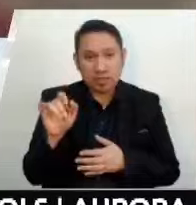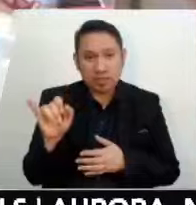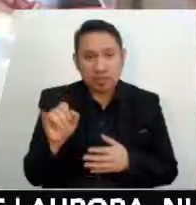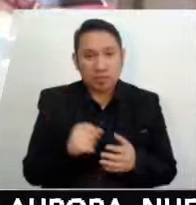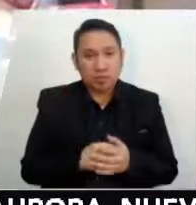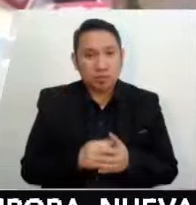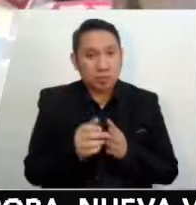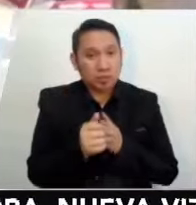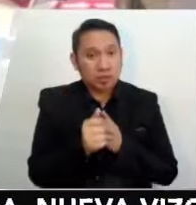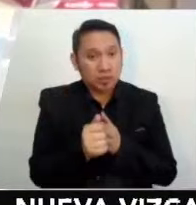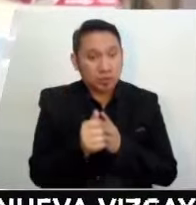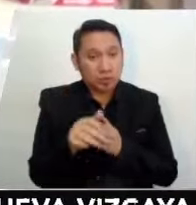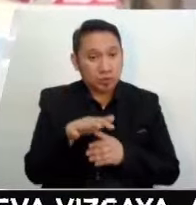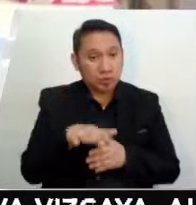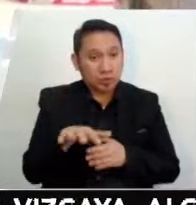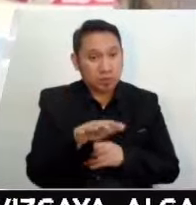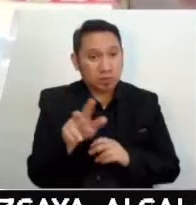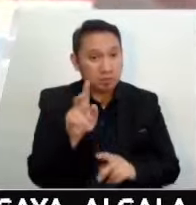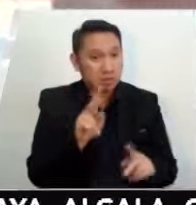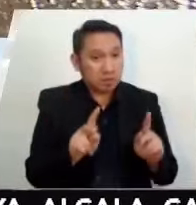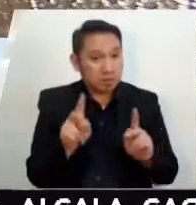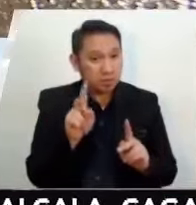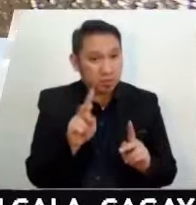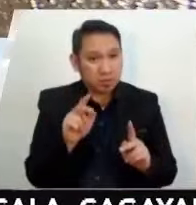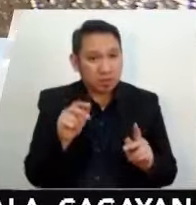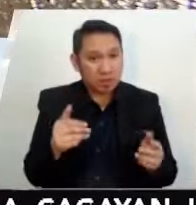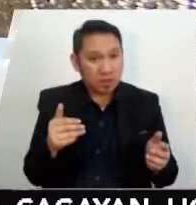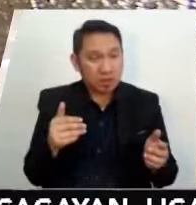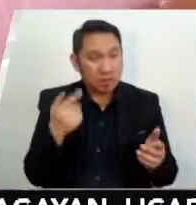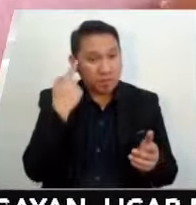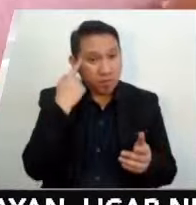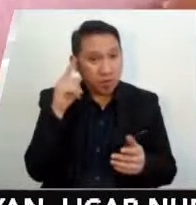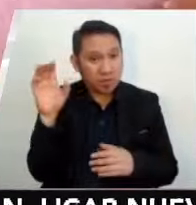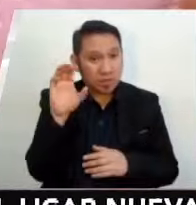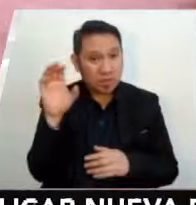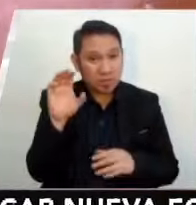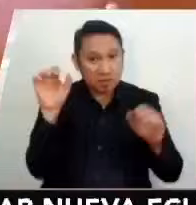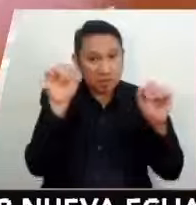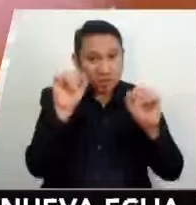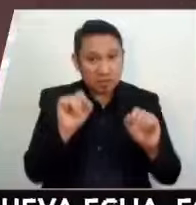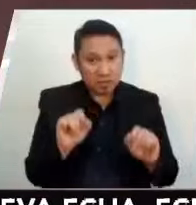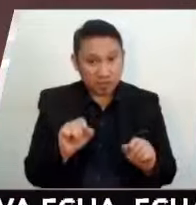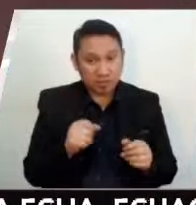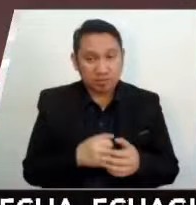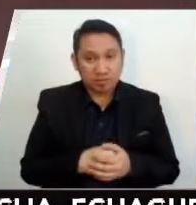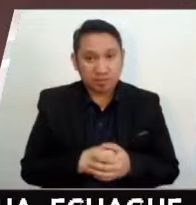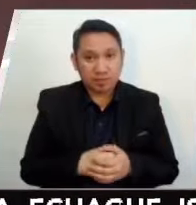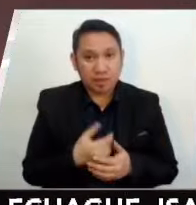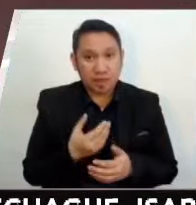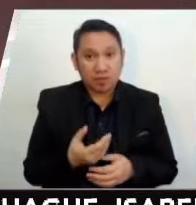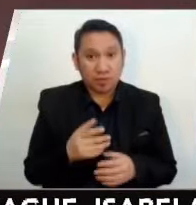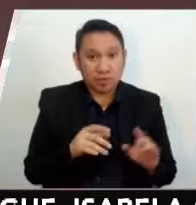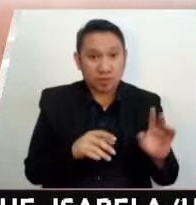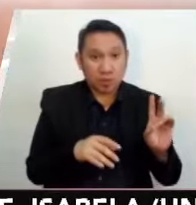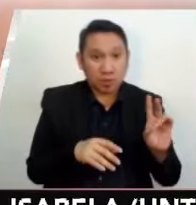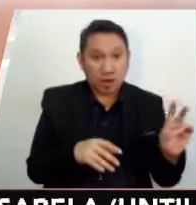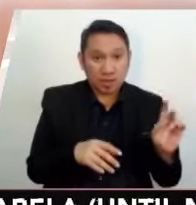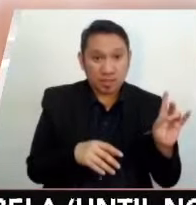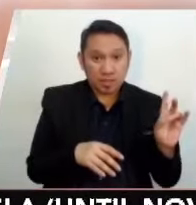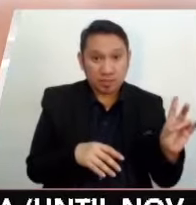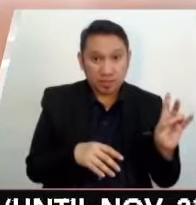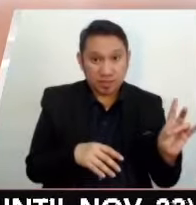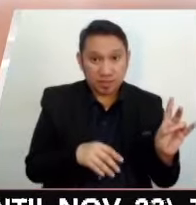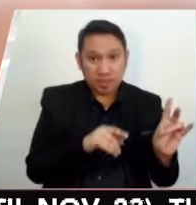mamili para sa nalalapit na holiday season base sa price guide ang presyo ng ham ay nasa 170